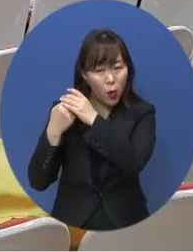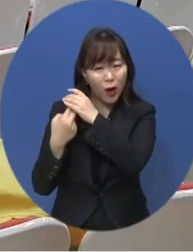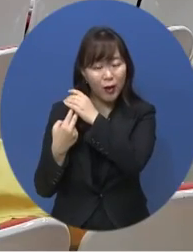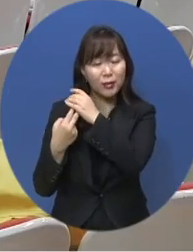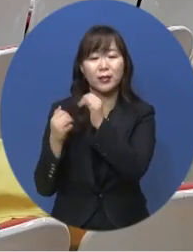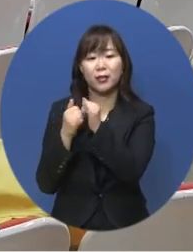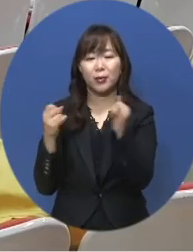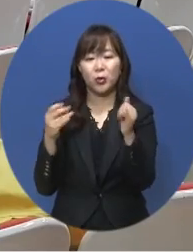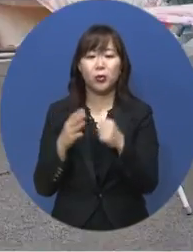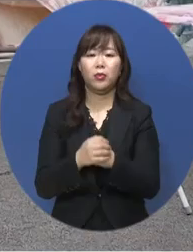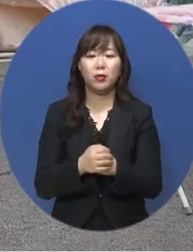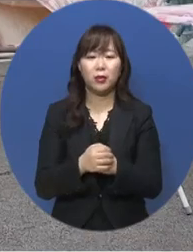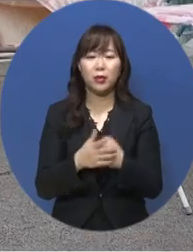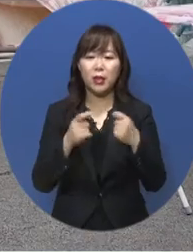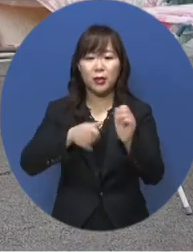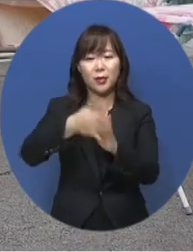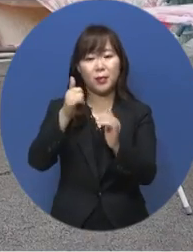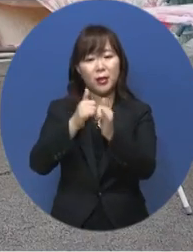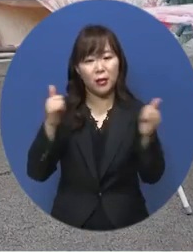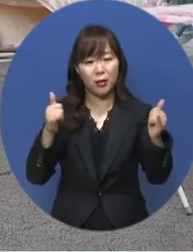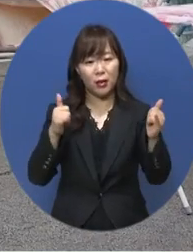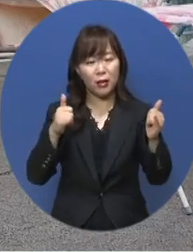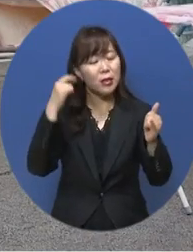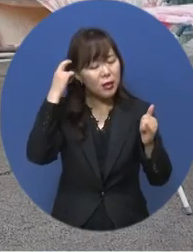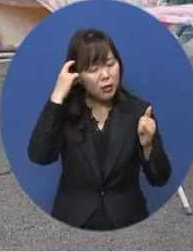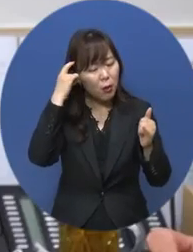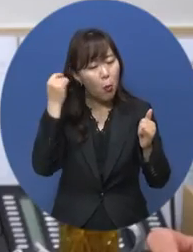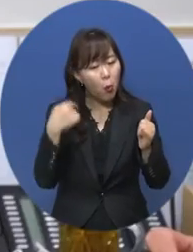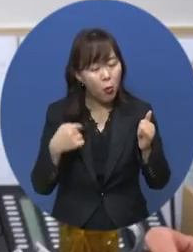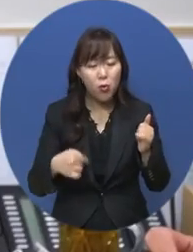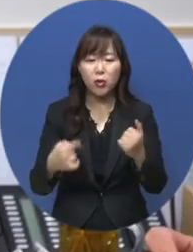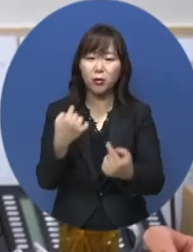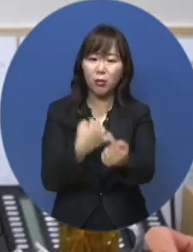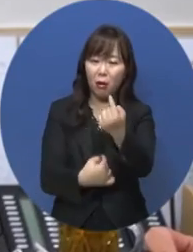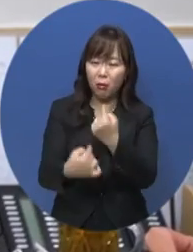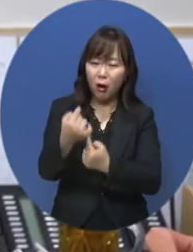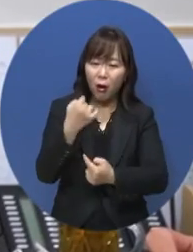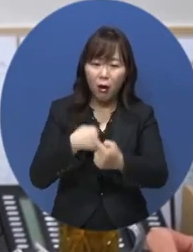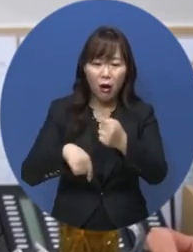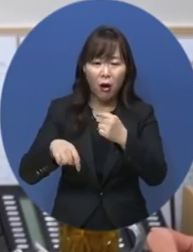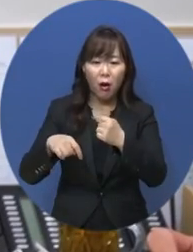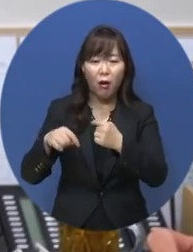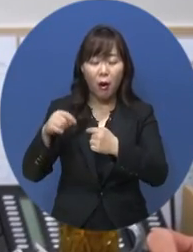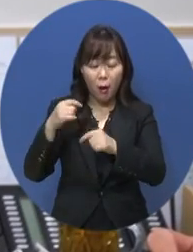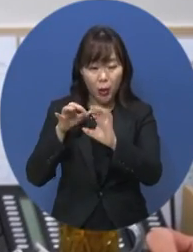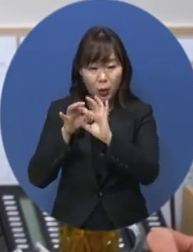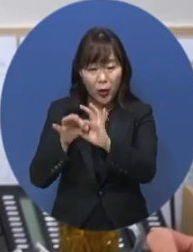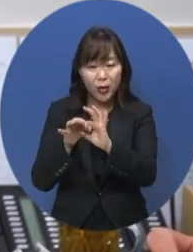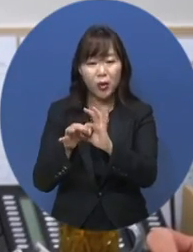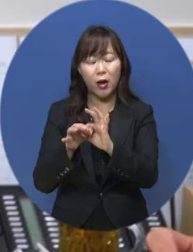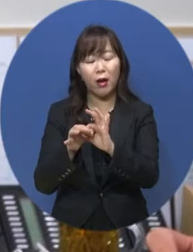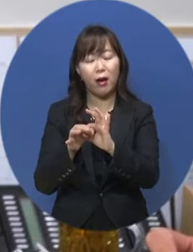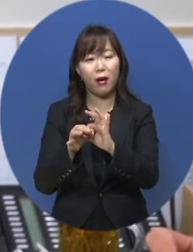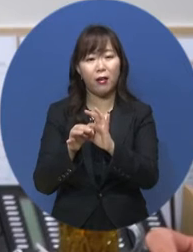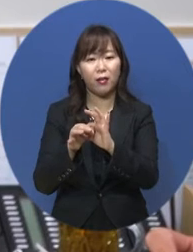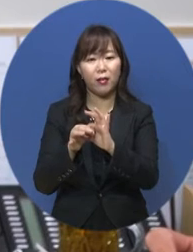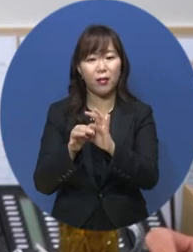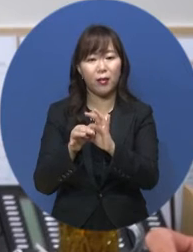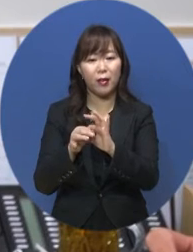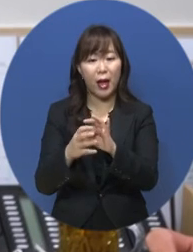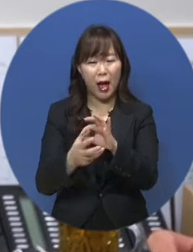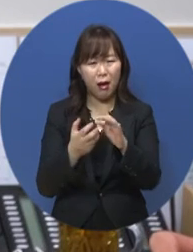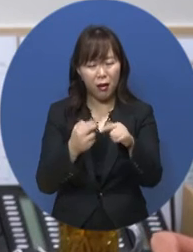미용실이나 이런 데 이제 시민들의 의견을, 이렇게 여론을 들을 수 있는 분들을 통해서